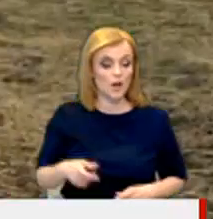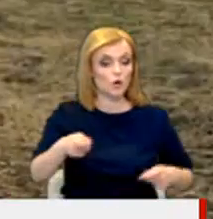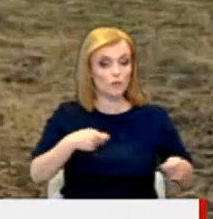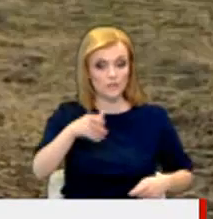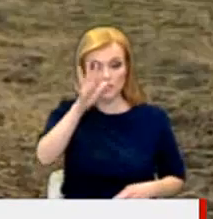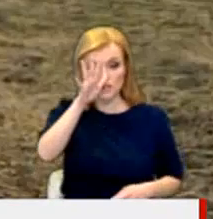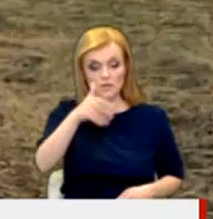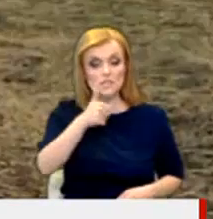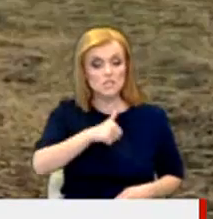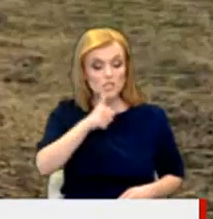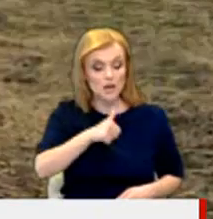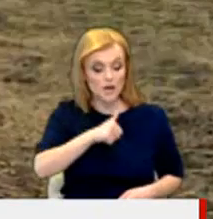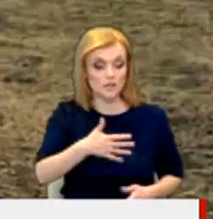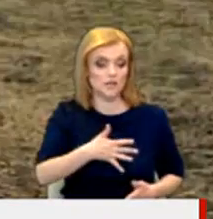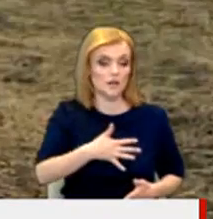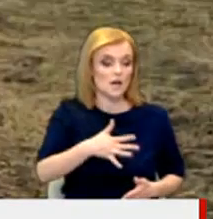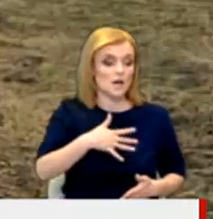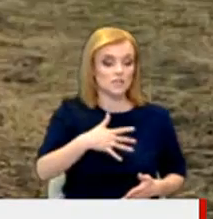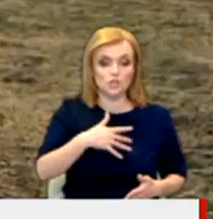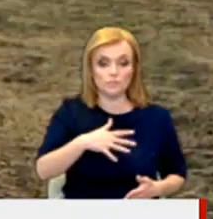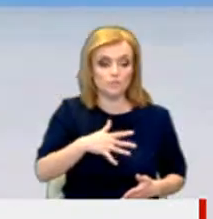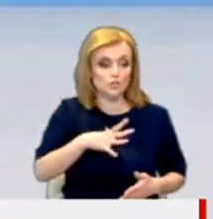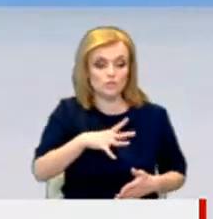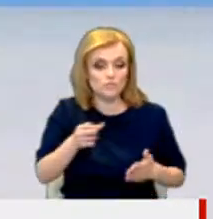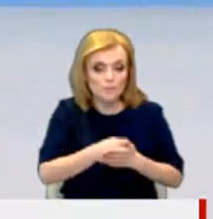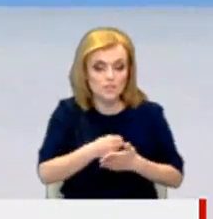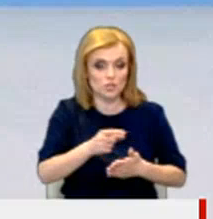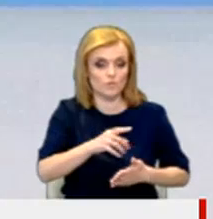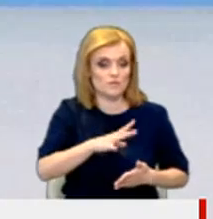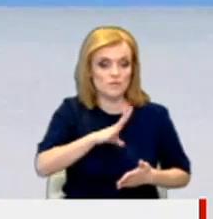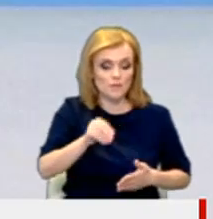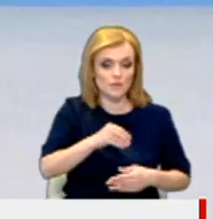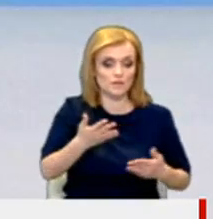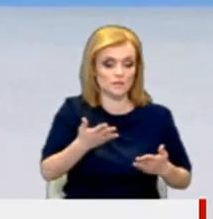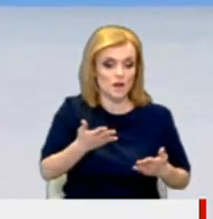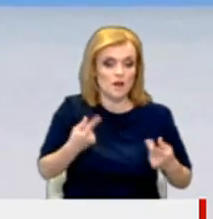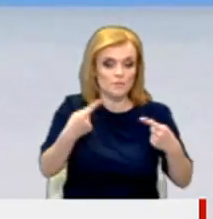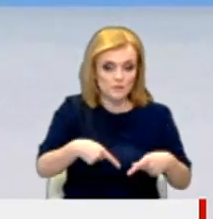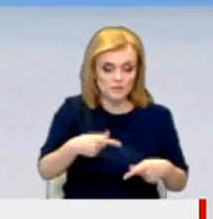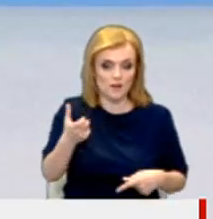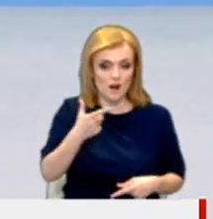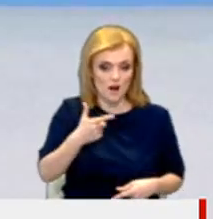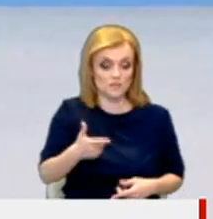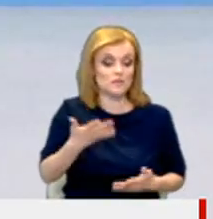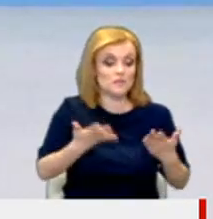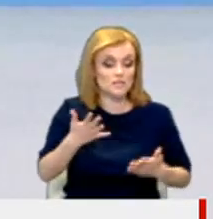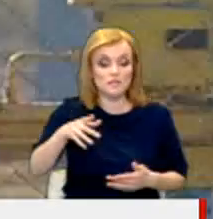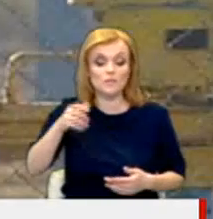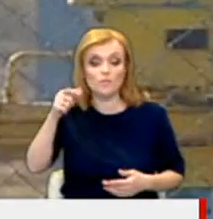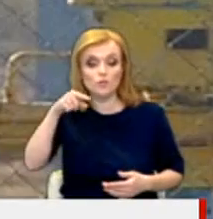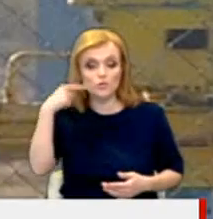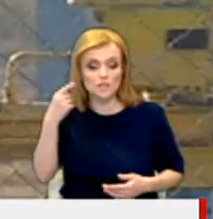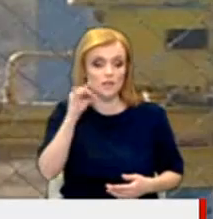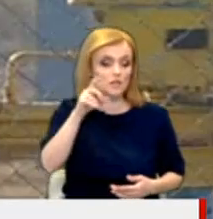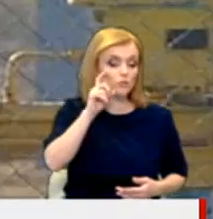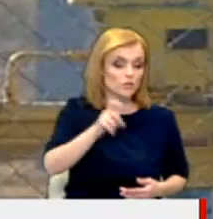Guvernul de la Chișinău încearcă să prevină o eventuală criză a gazelor în condițiile în care Kievul și Moscova nu vor ajunge la un acord privind tranzitul